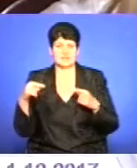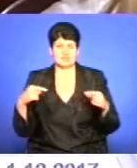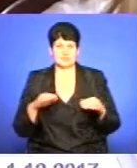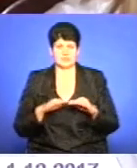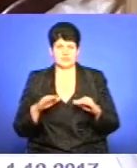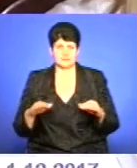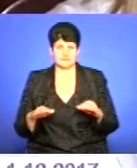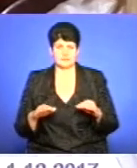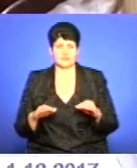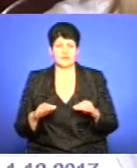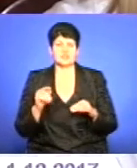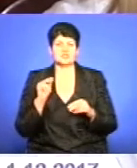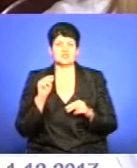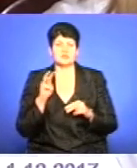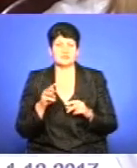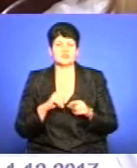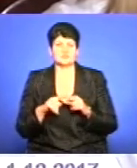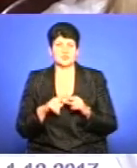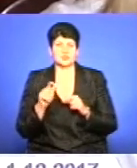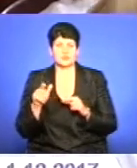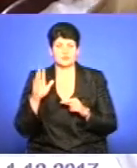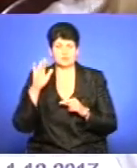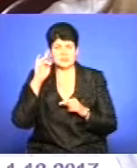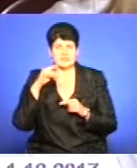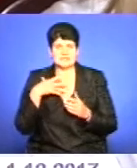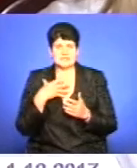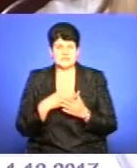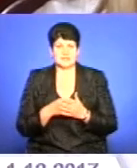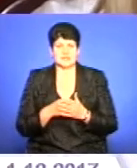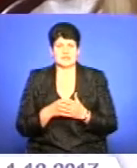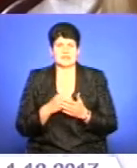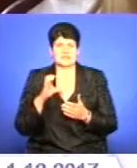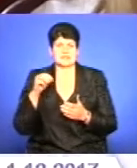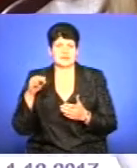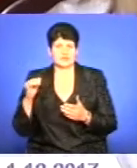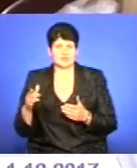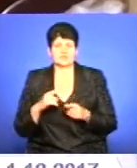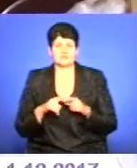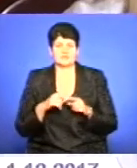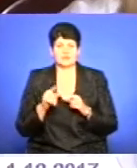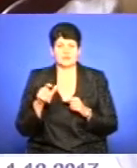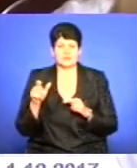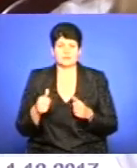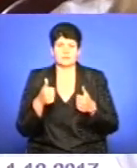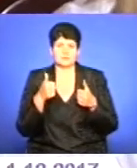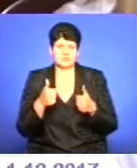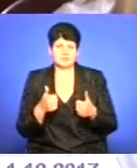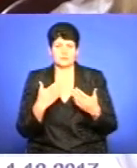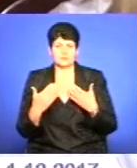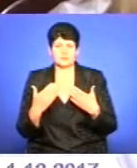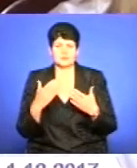то, чим швидше людина буде знати свій статус, чим швидше людина при позитивному статусі